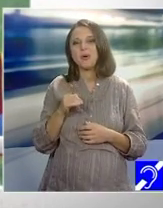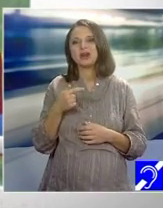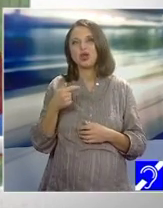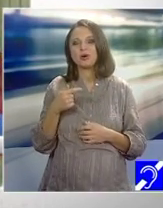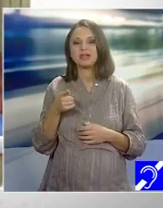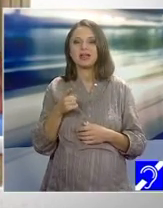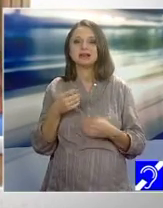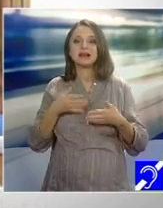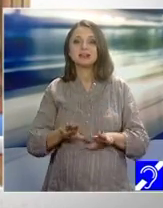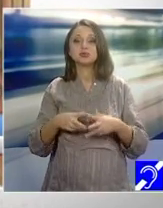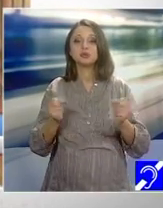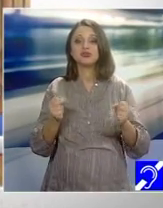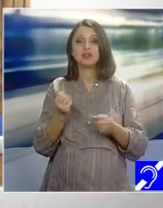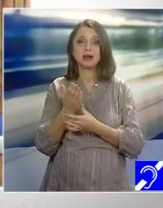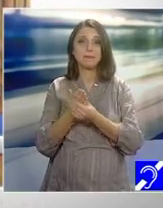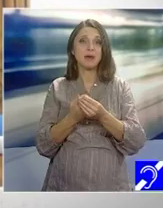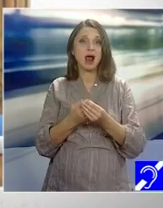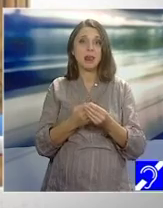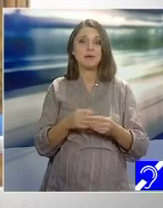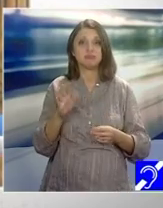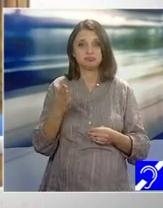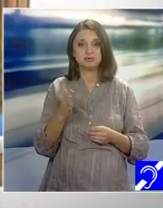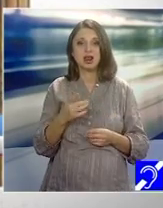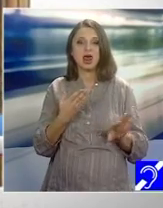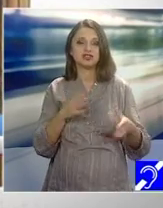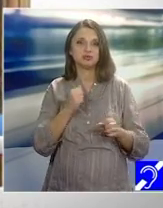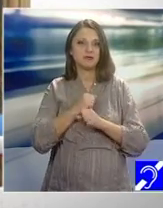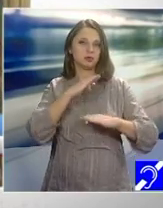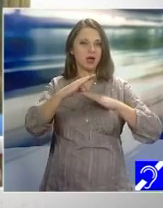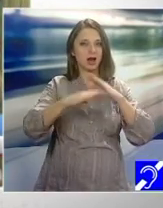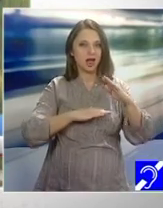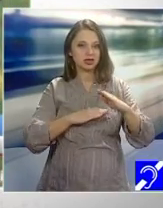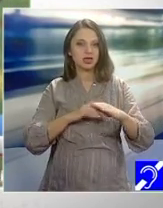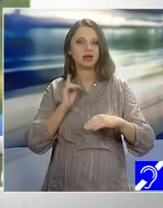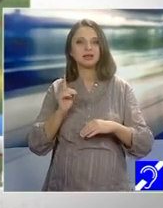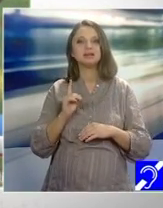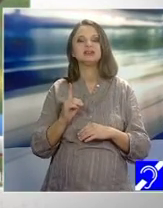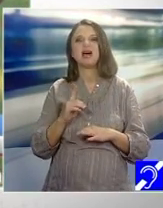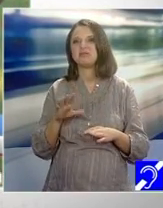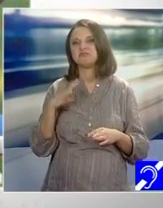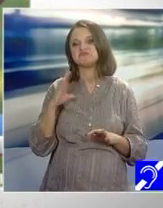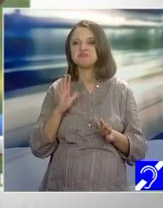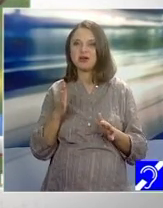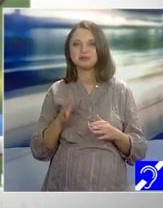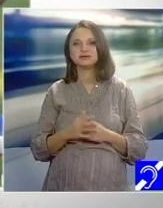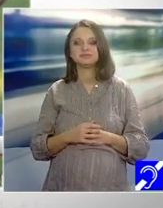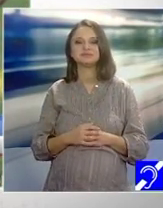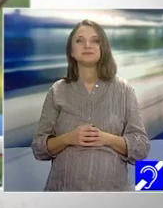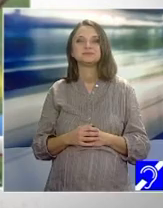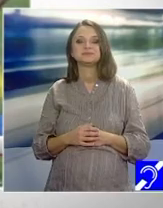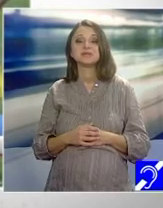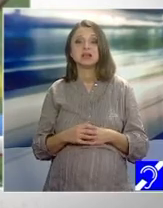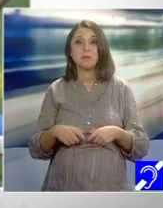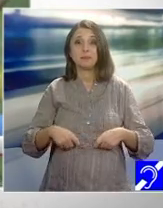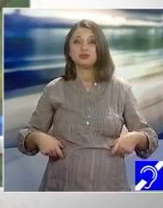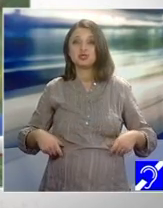născut fără palmă la mâna dreaptă. Inițial s-a apucat de karate, dar sportul de pe tatami nu l-a captivat atât de mult. De la centura neagră